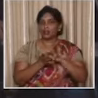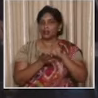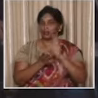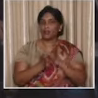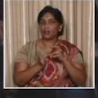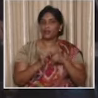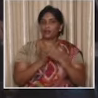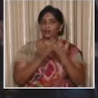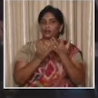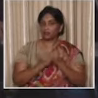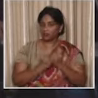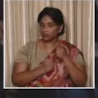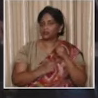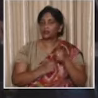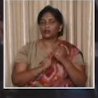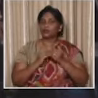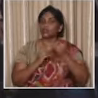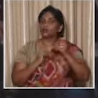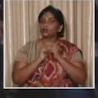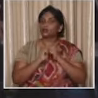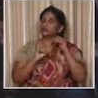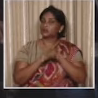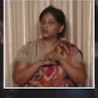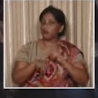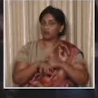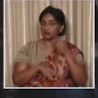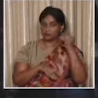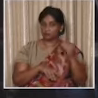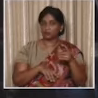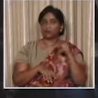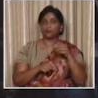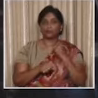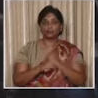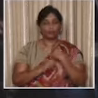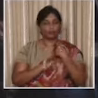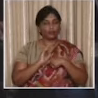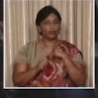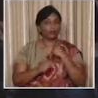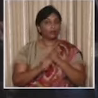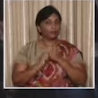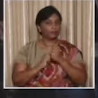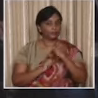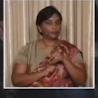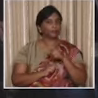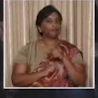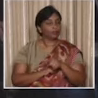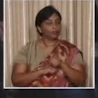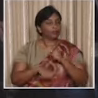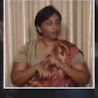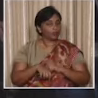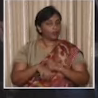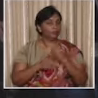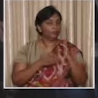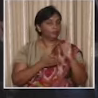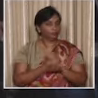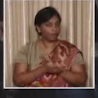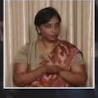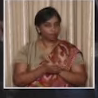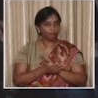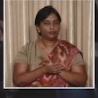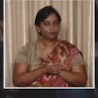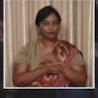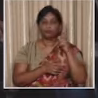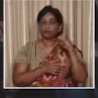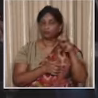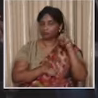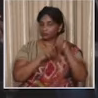වීසා ලබා ගන්න ඒ අයට දිගටම රැකියාව කරන් යන අවස්ථාව දෙනු. එතකොට ආණ්ඩුව ලංකාවේ ආණ්ඩුව කළ යුතු වෙන්නේ ඒ අවස්ථාවෙන් ප්‍රයෝජන අරගෙන